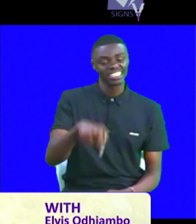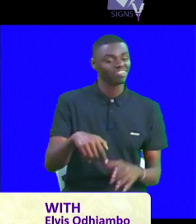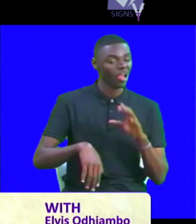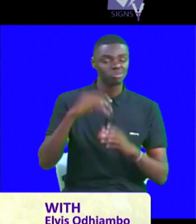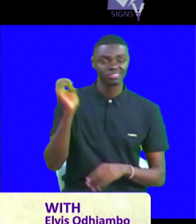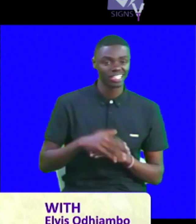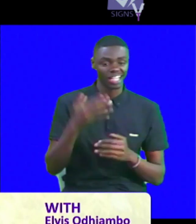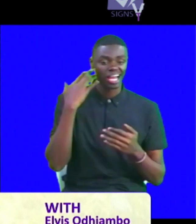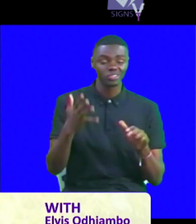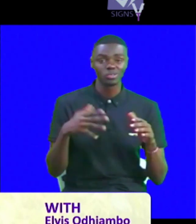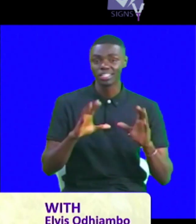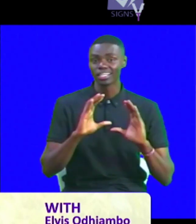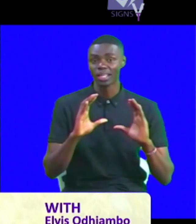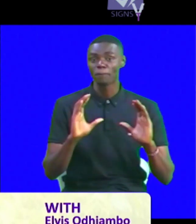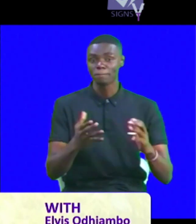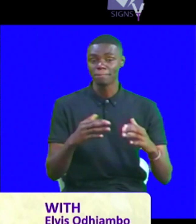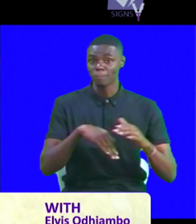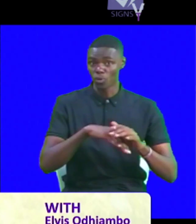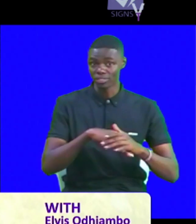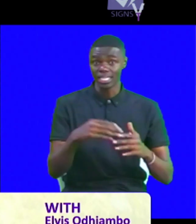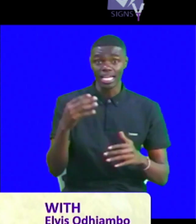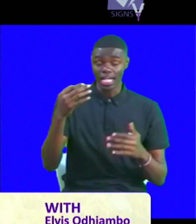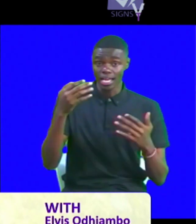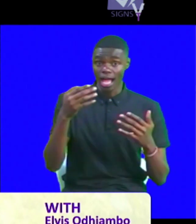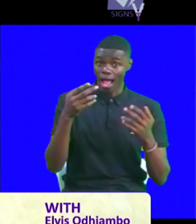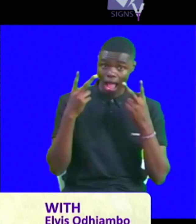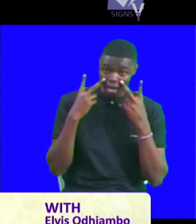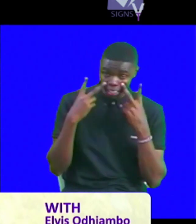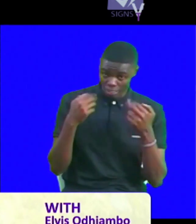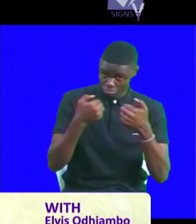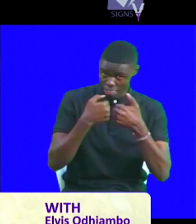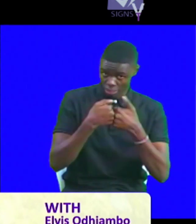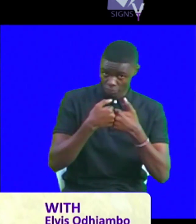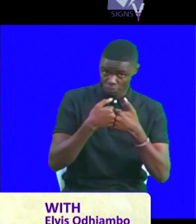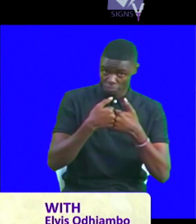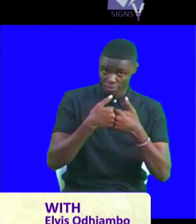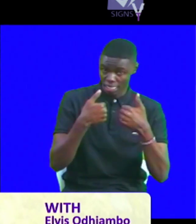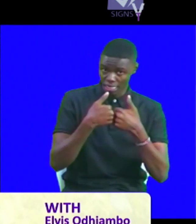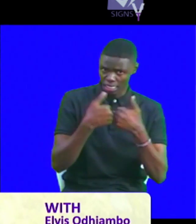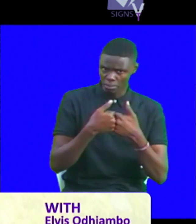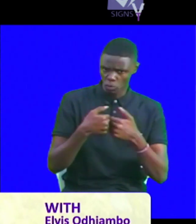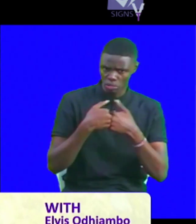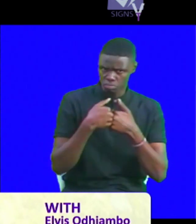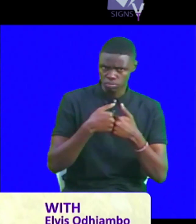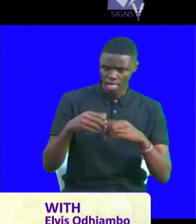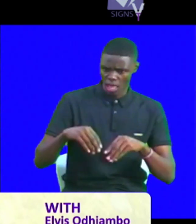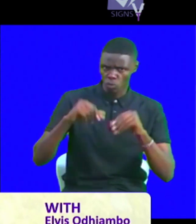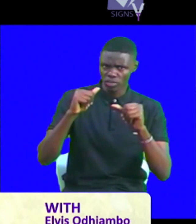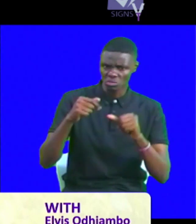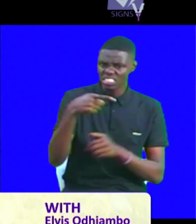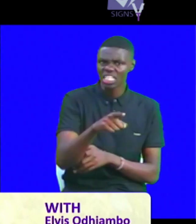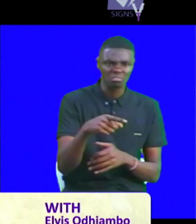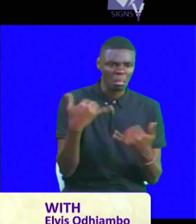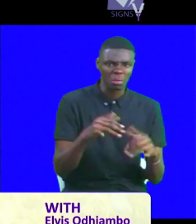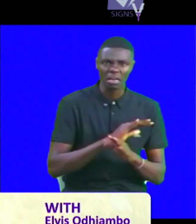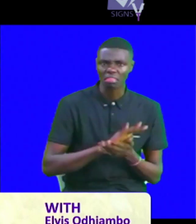Haaland anasema go nje. Huo msajui ball. Yes. Hata ukiangalia, ukitaka ujue Haaland ajui ball, angalia hii game yenye amecheza